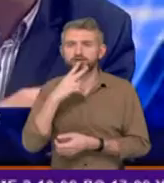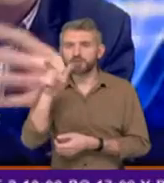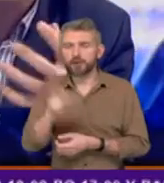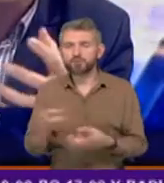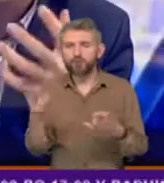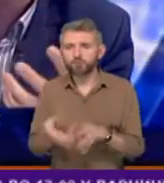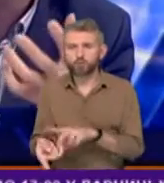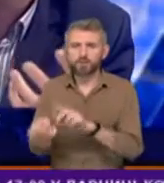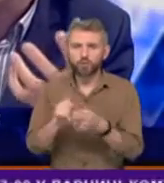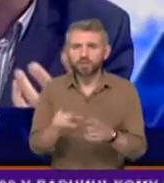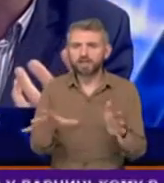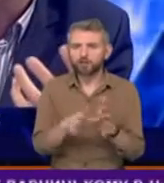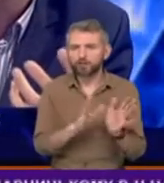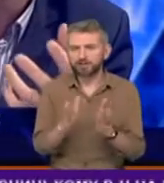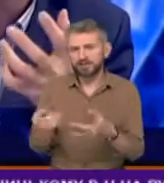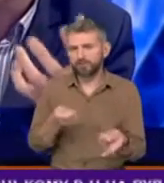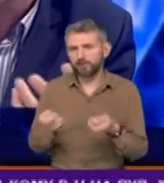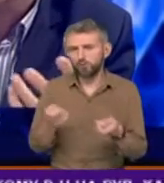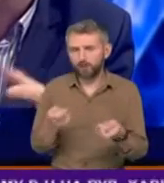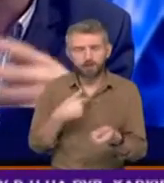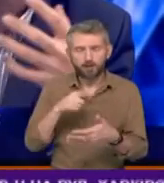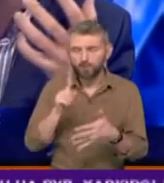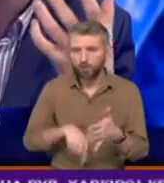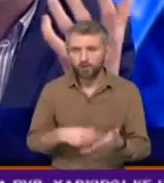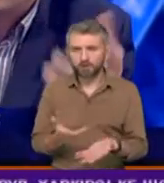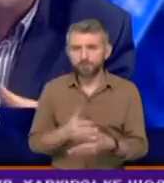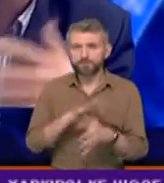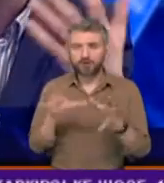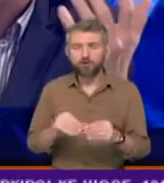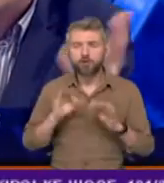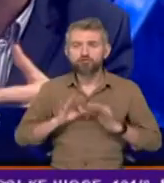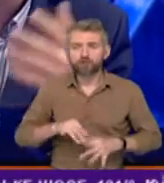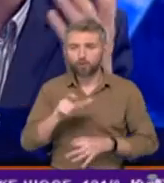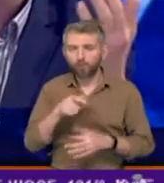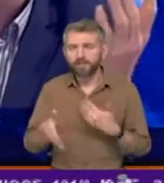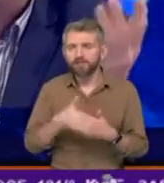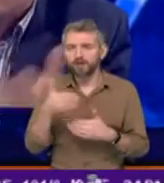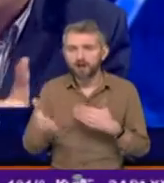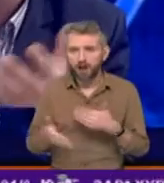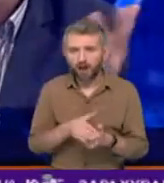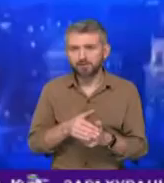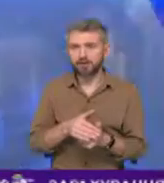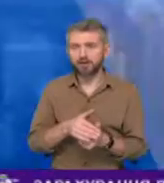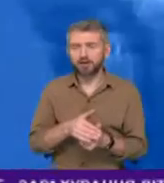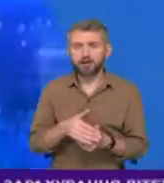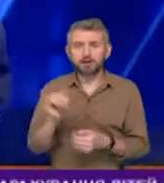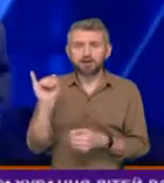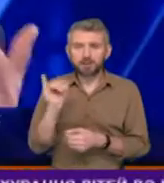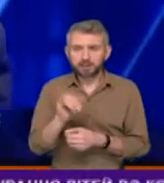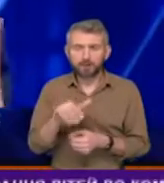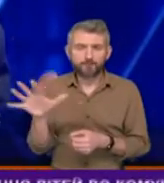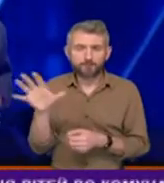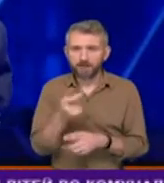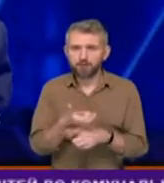потрібно переходити на електронні системи врядування. Я в цьому переконаний. Взагалі чиновників карати на горло і все